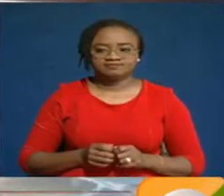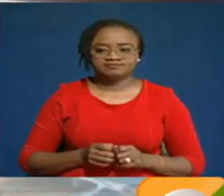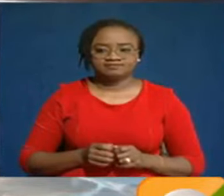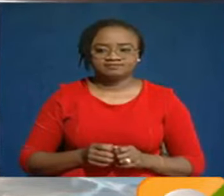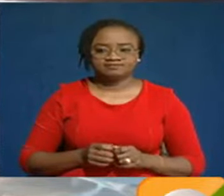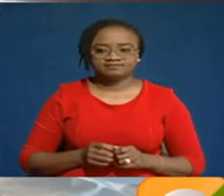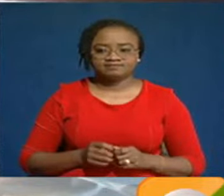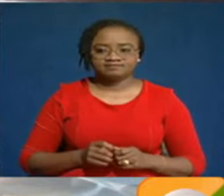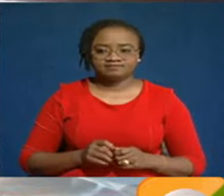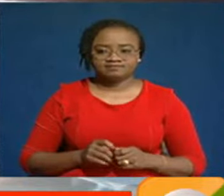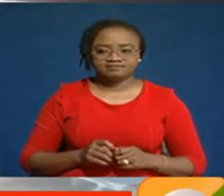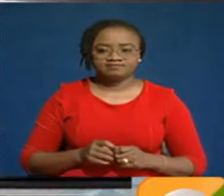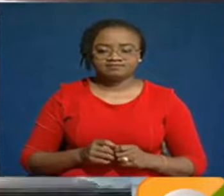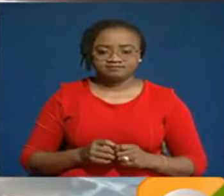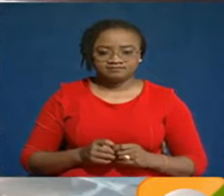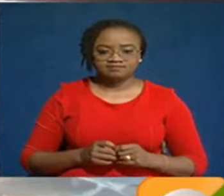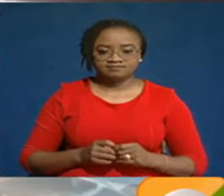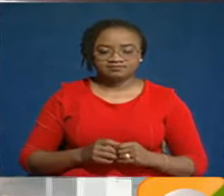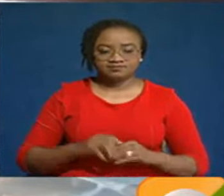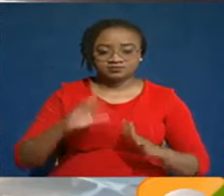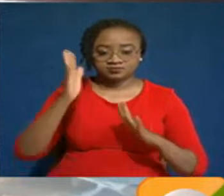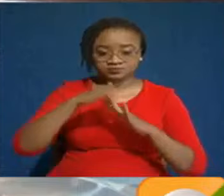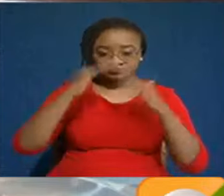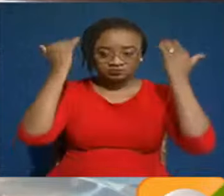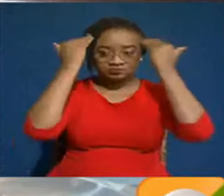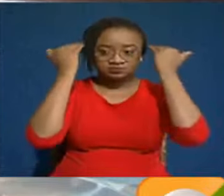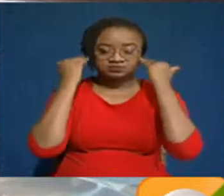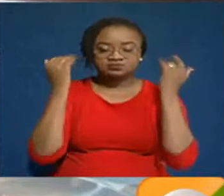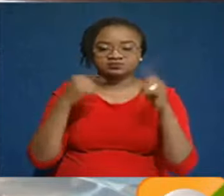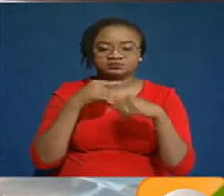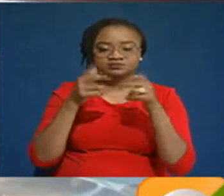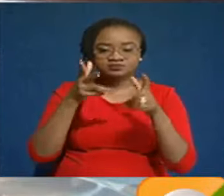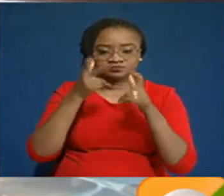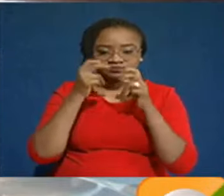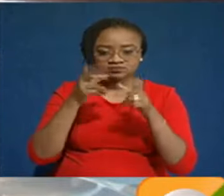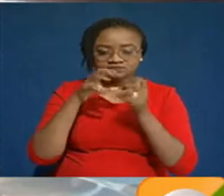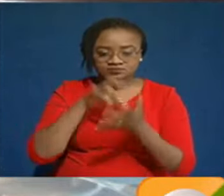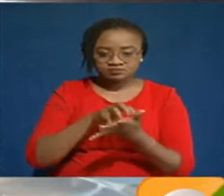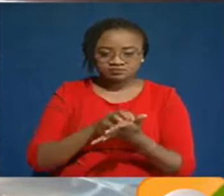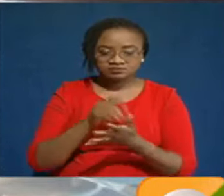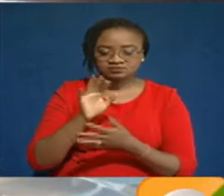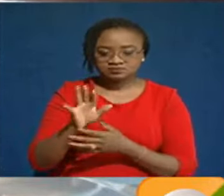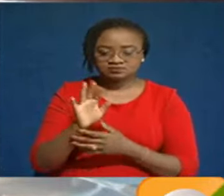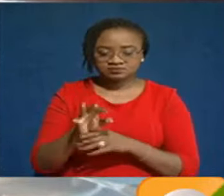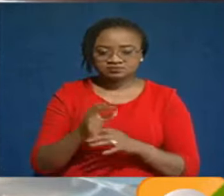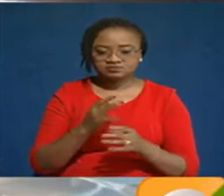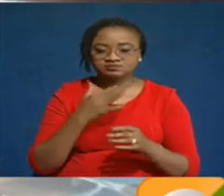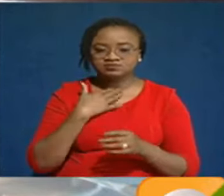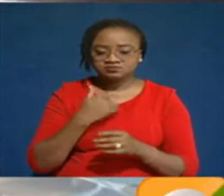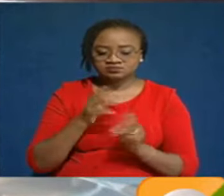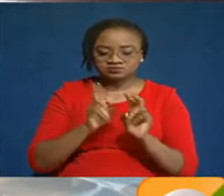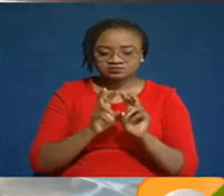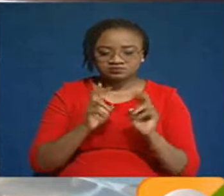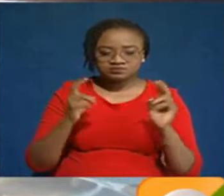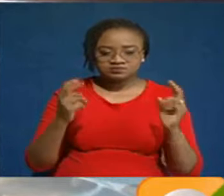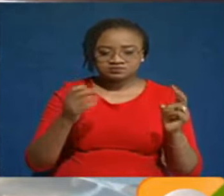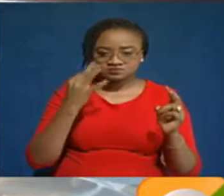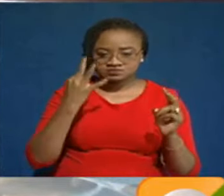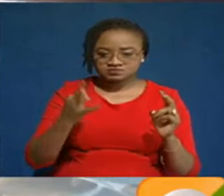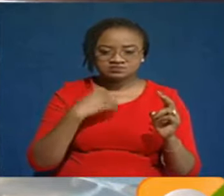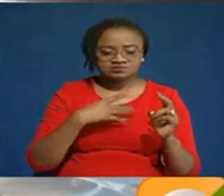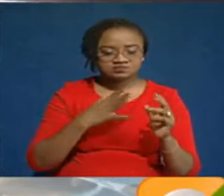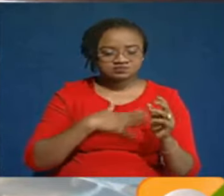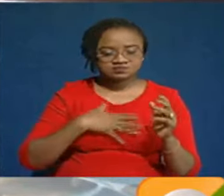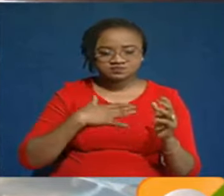Na Mahakama Kuu inaendelea kusikiliza ombi la mwanasheria mkuu la kutaka jopo la majaji watatu kutupilia mbali amri iliyotolewa